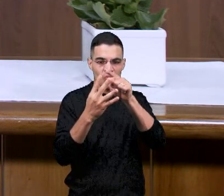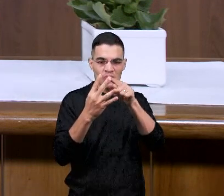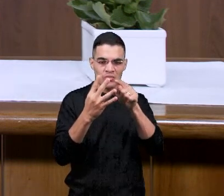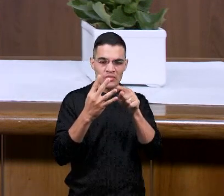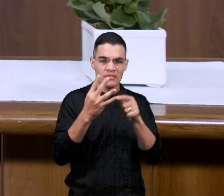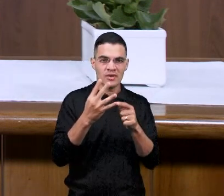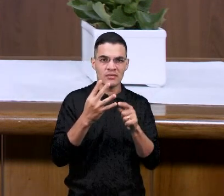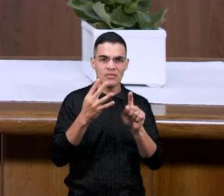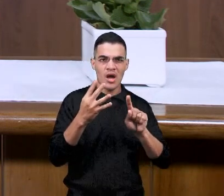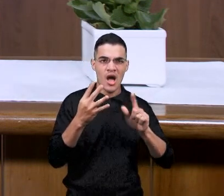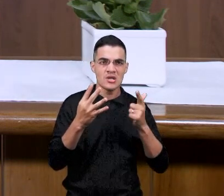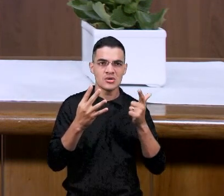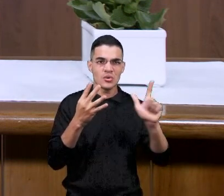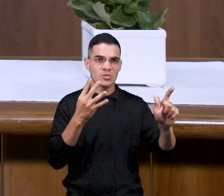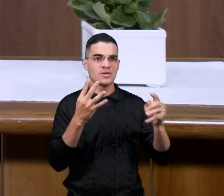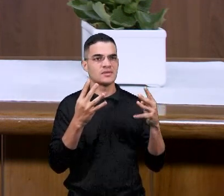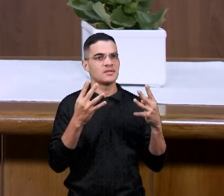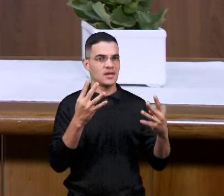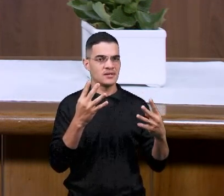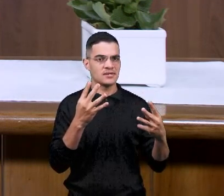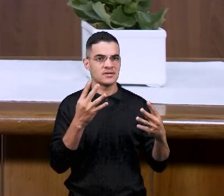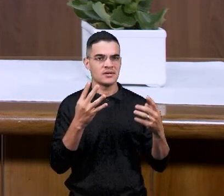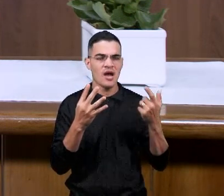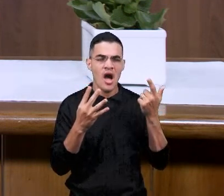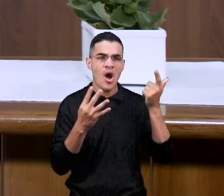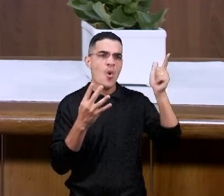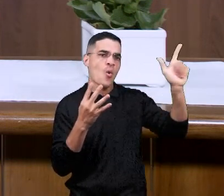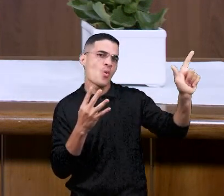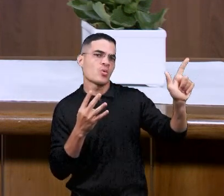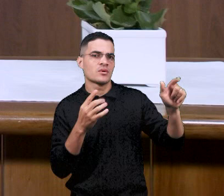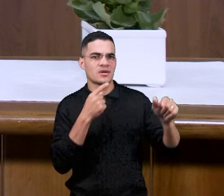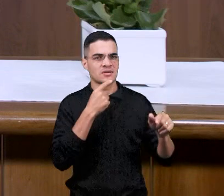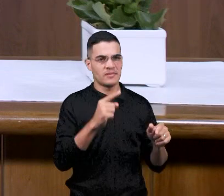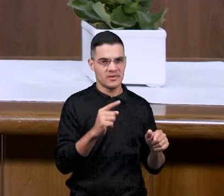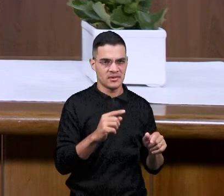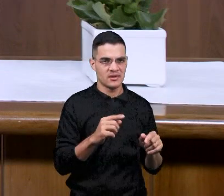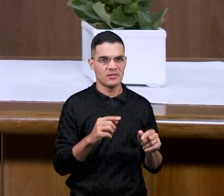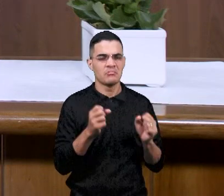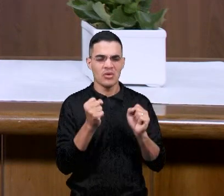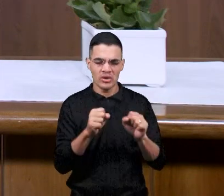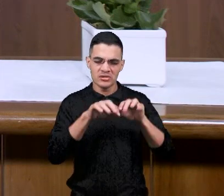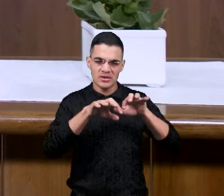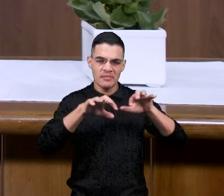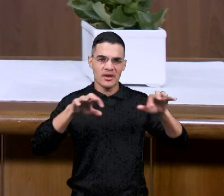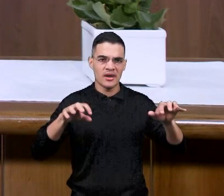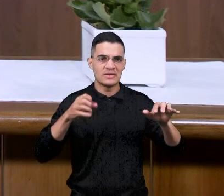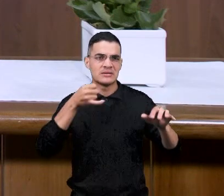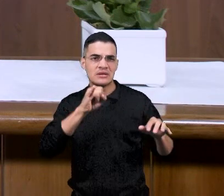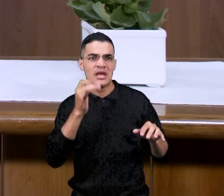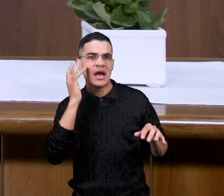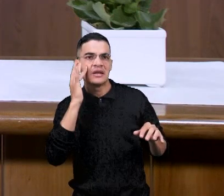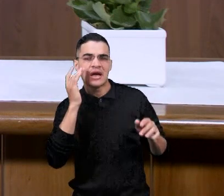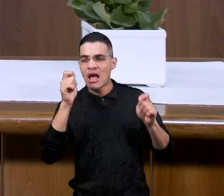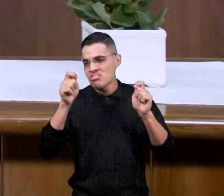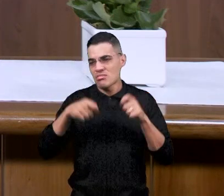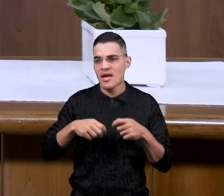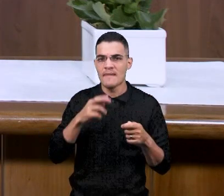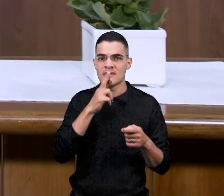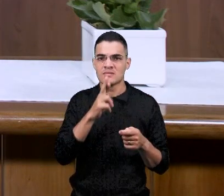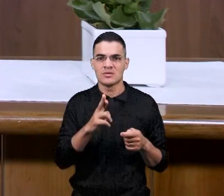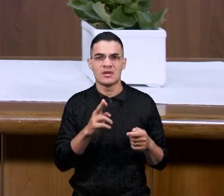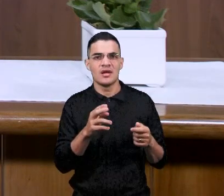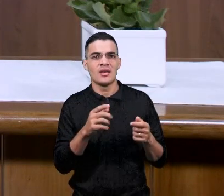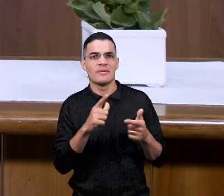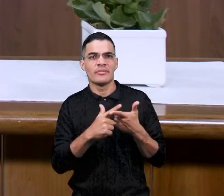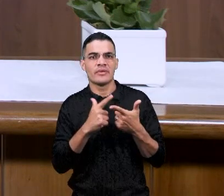Et les 3 derniers, on va garder pour l'autre semaine. Pas de problème. Si vous pensez que